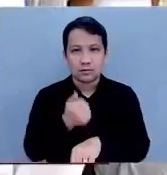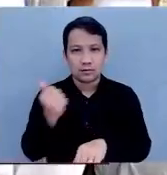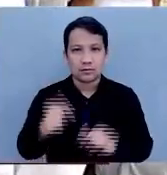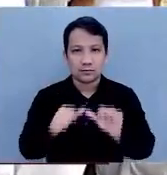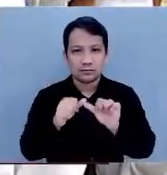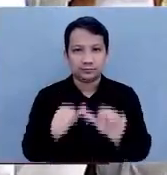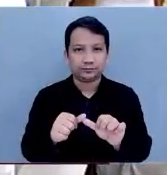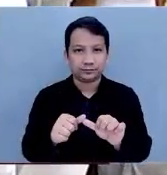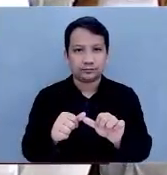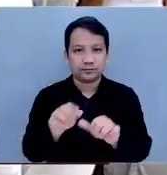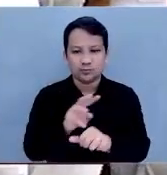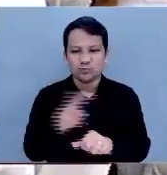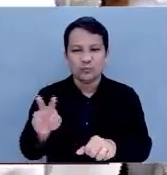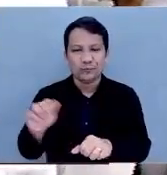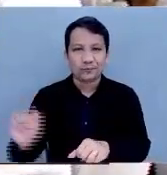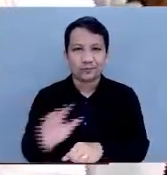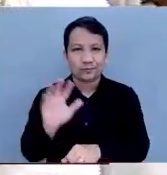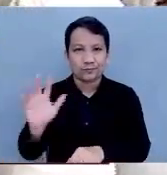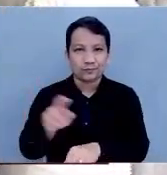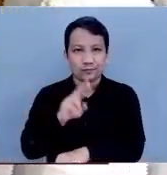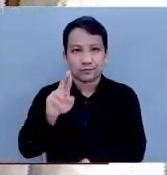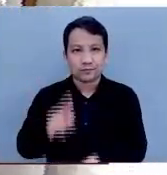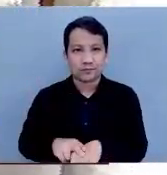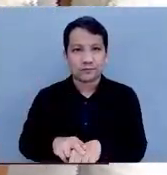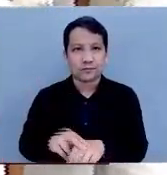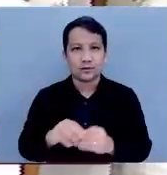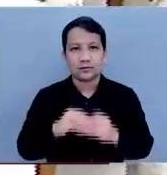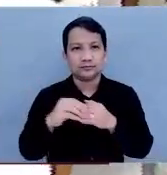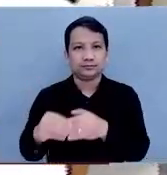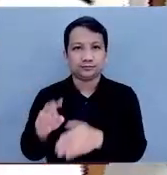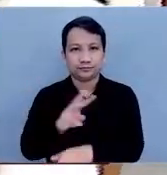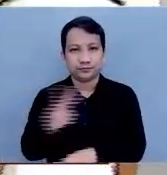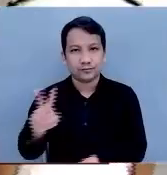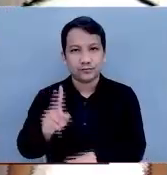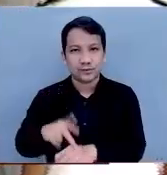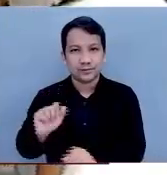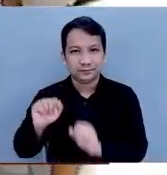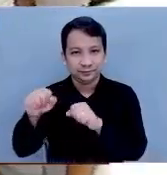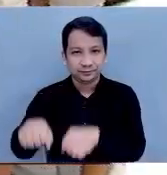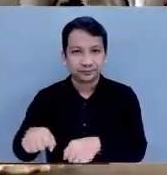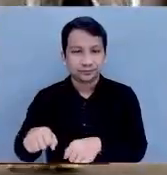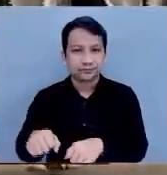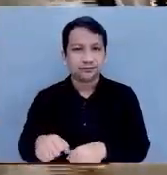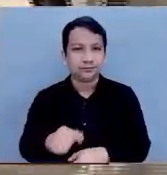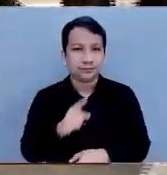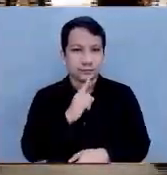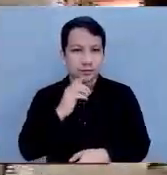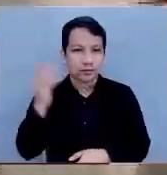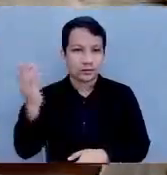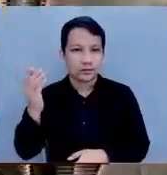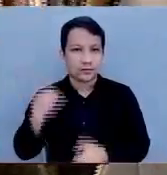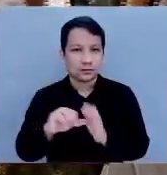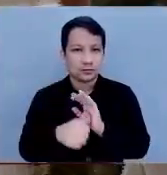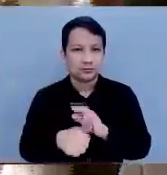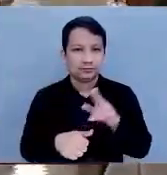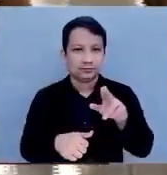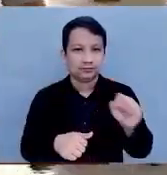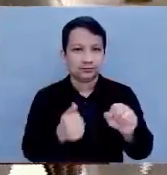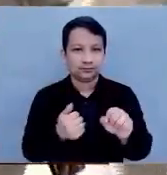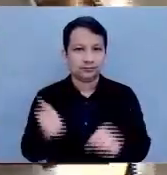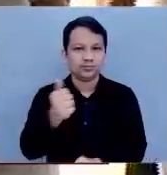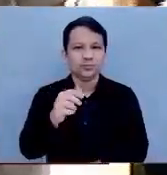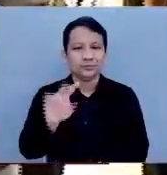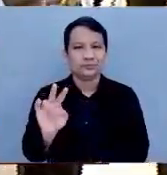gitna ng tensyon sa Asia-Pacific region, partikular sa West Philippine Sea. Sa kanyang talumpati, iginiit ni US Navy 7th